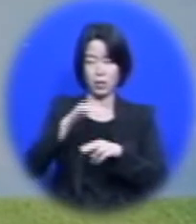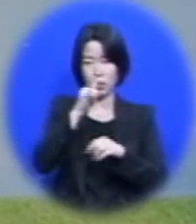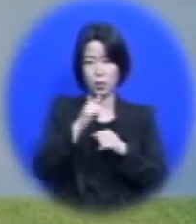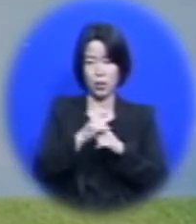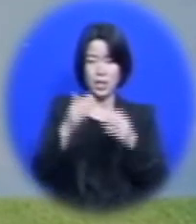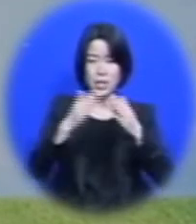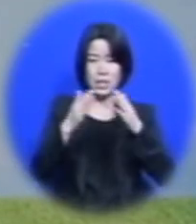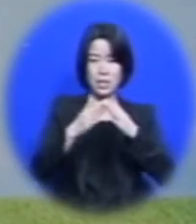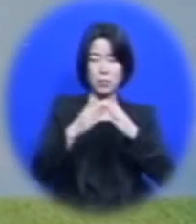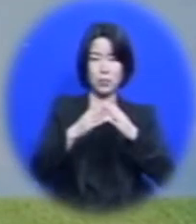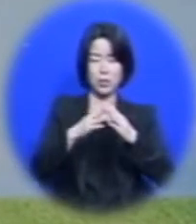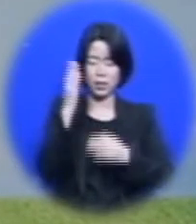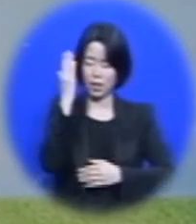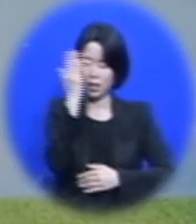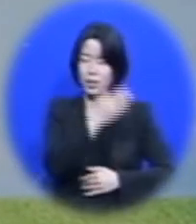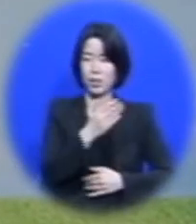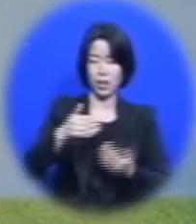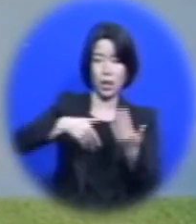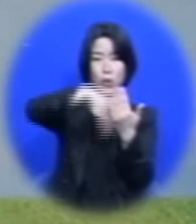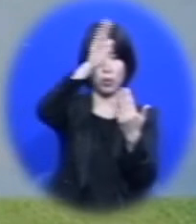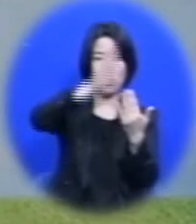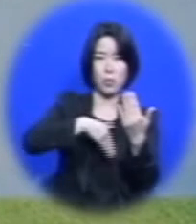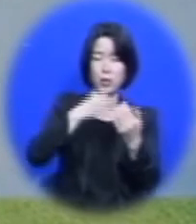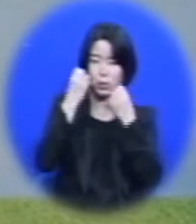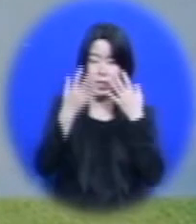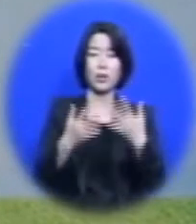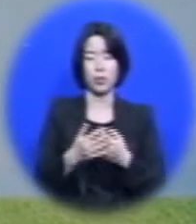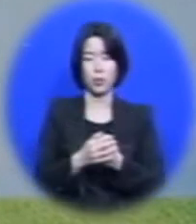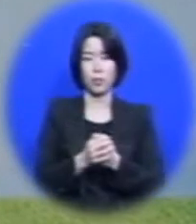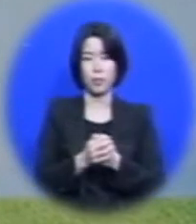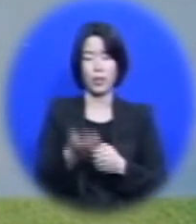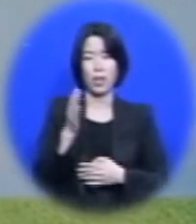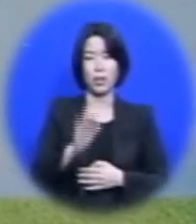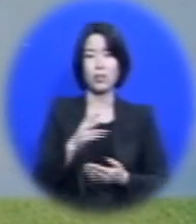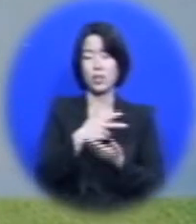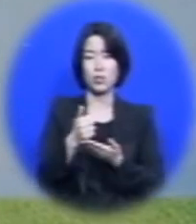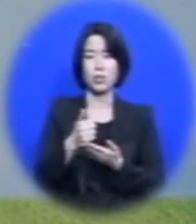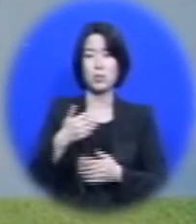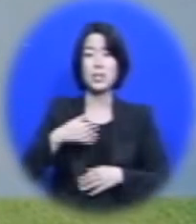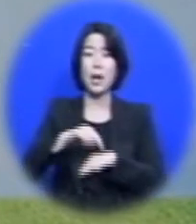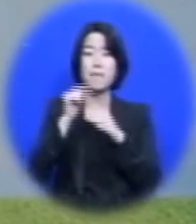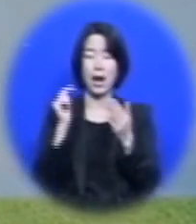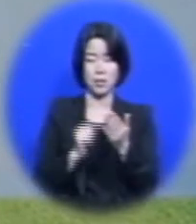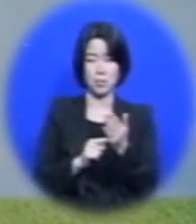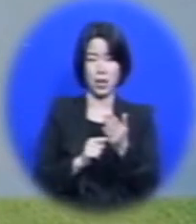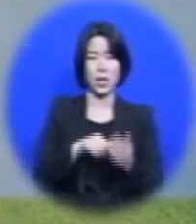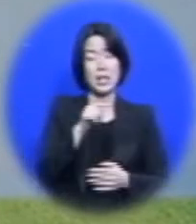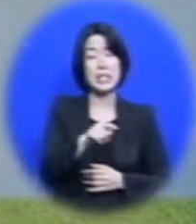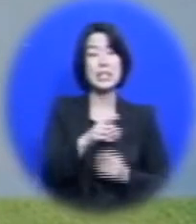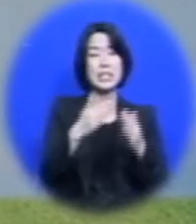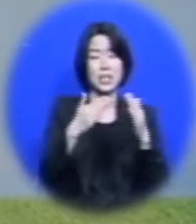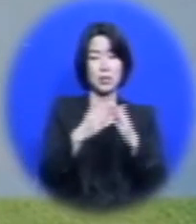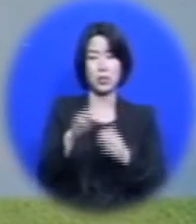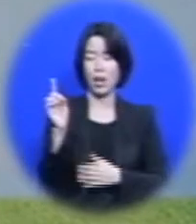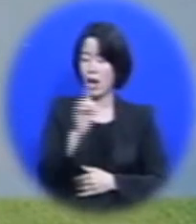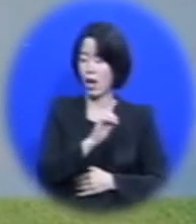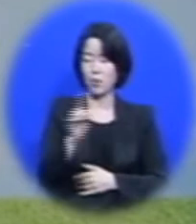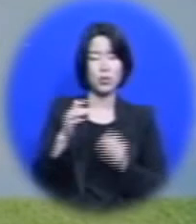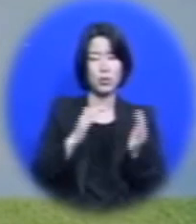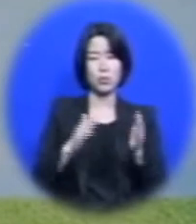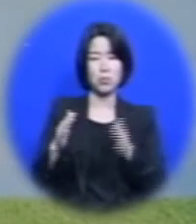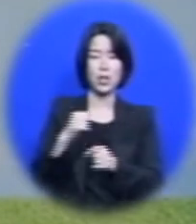하고 도배까지 새로 했습니다. 그런데 주님은 제 마음에 이 집은 아무 준비를